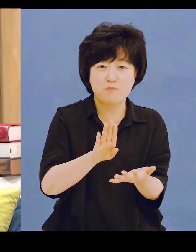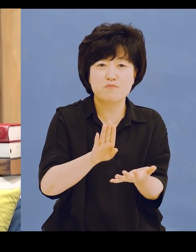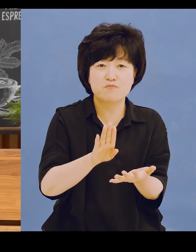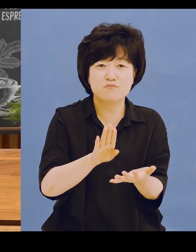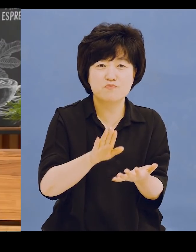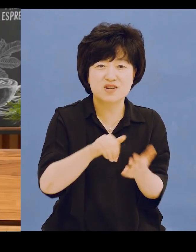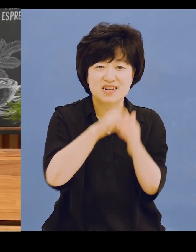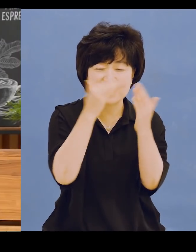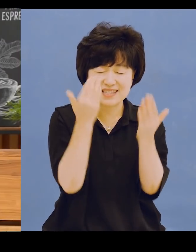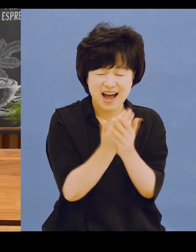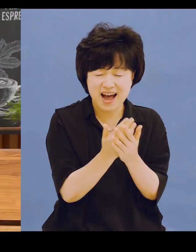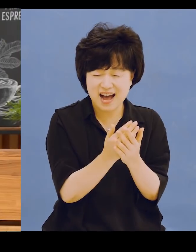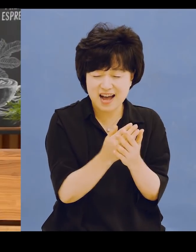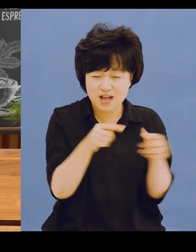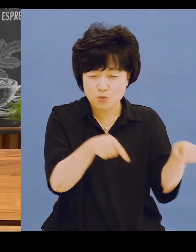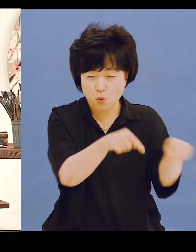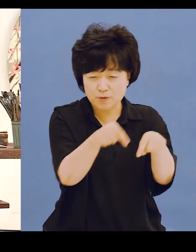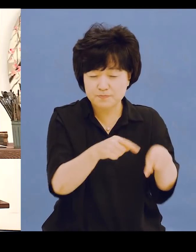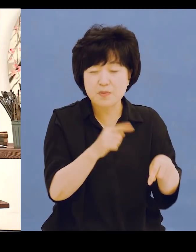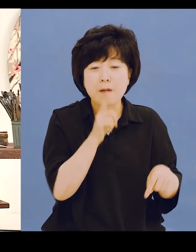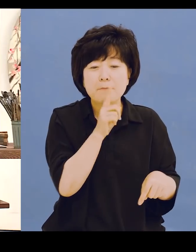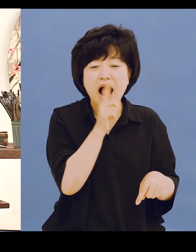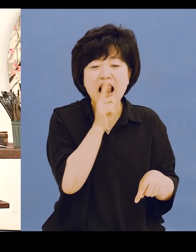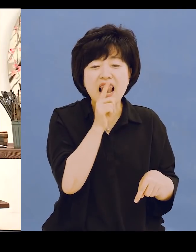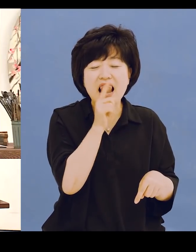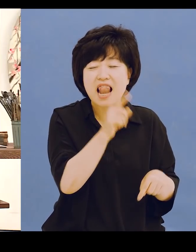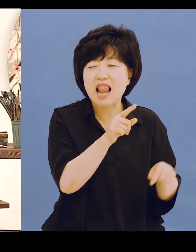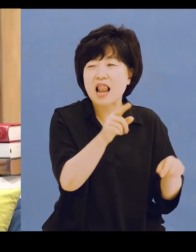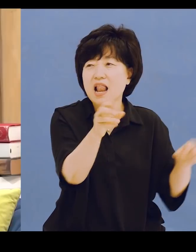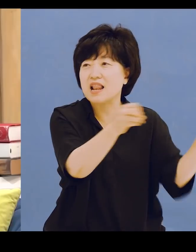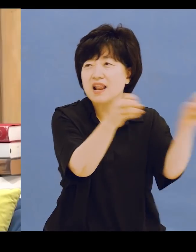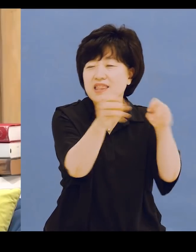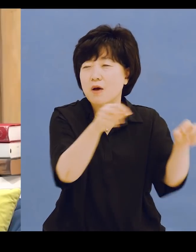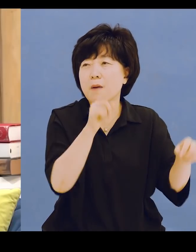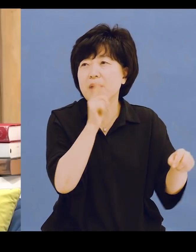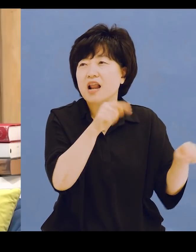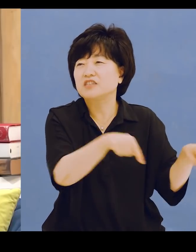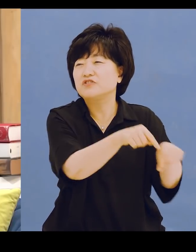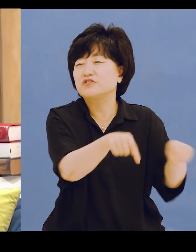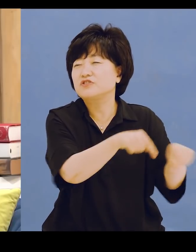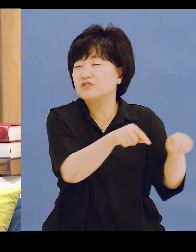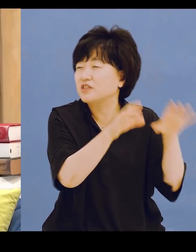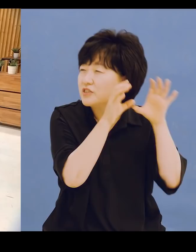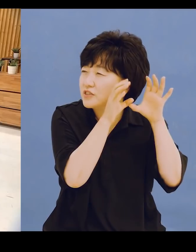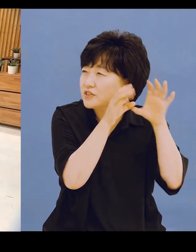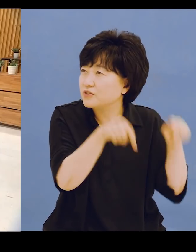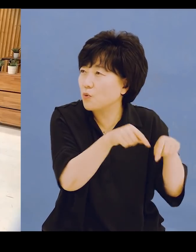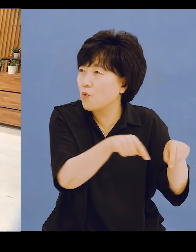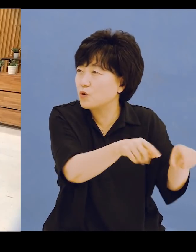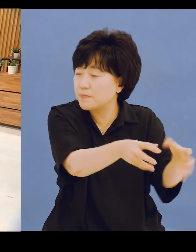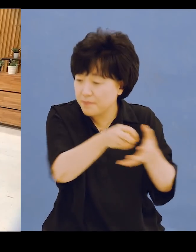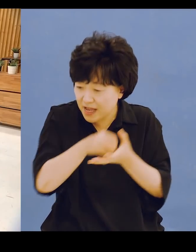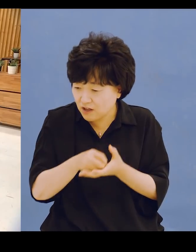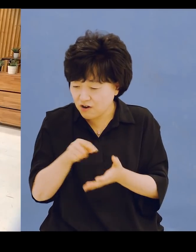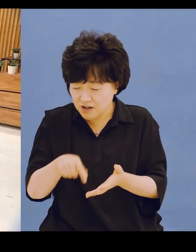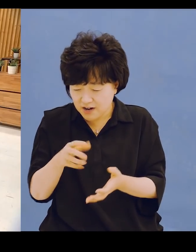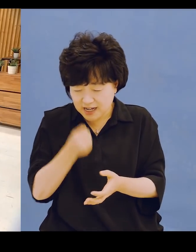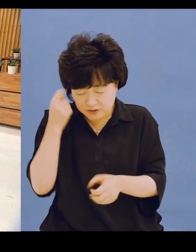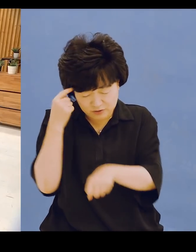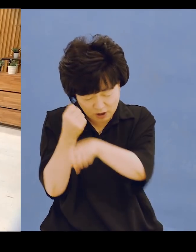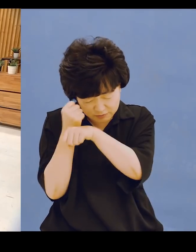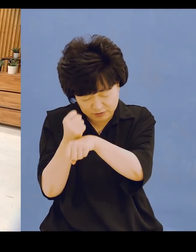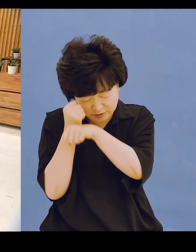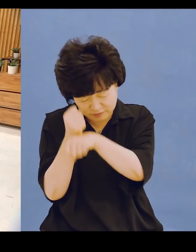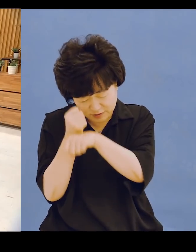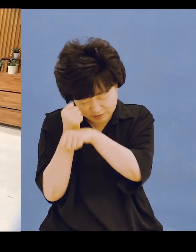찾아내죠. 어머. 이야. 이거는 야 이거 일이 고생 작업이 아닌데요. 엄청 그러니까 15년이 걸리죠. 근데 부족이 한 부족이 아니니까 이 부족 말은 이제